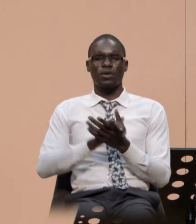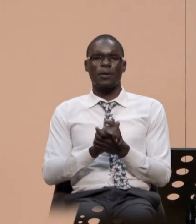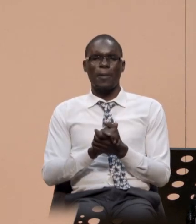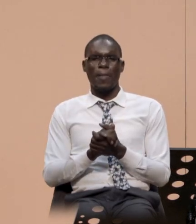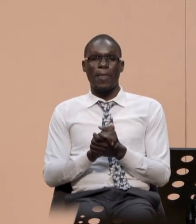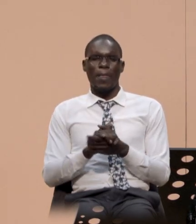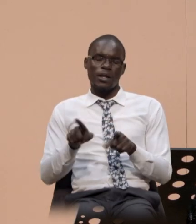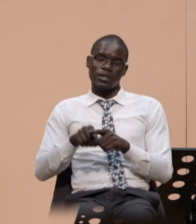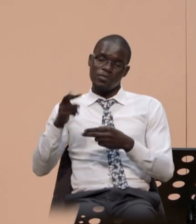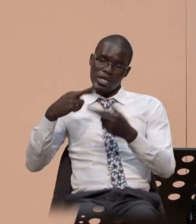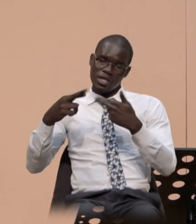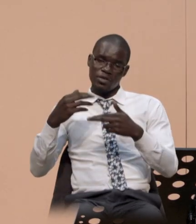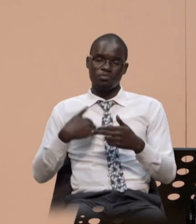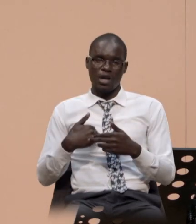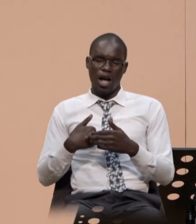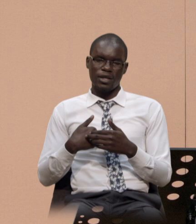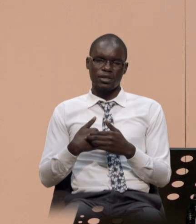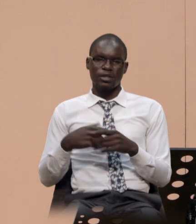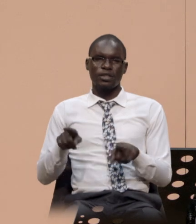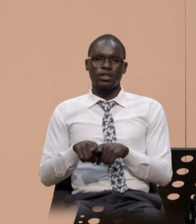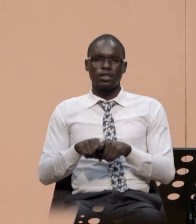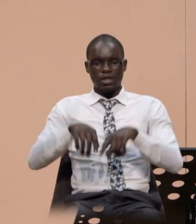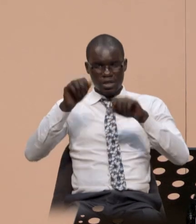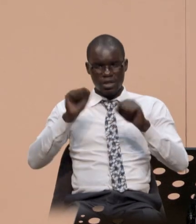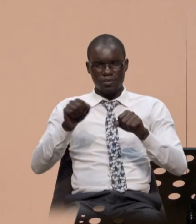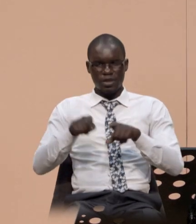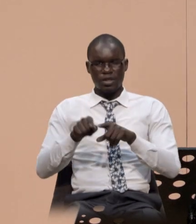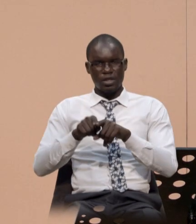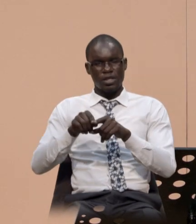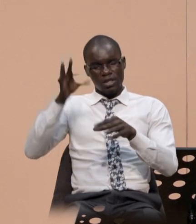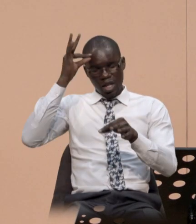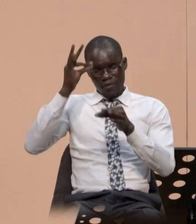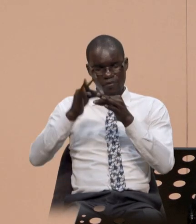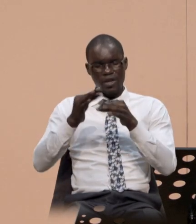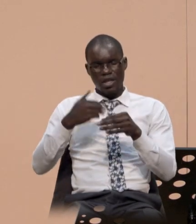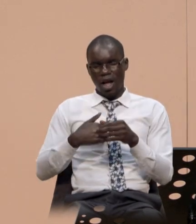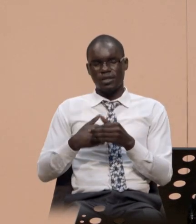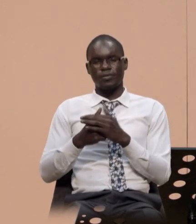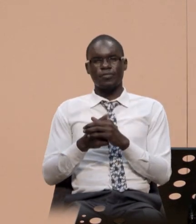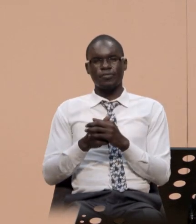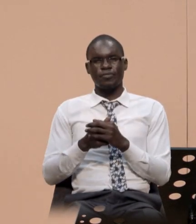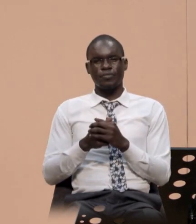nao, na uhusiano aliyokuwa nao, na uwezo na imani aliyokuwa nayo kati yake na Ayubu.